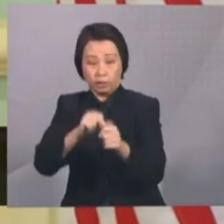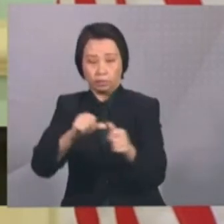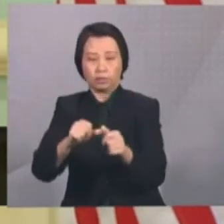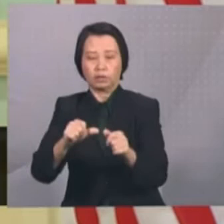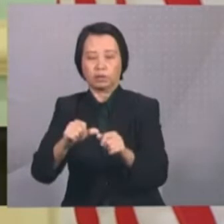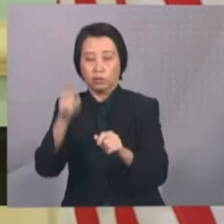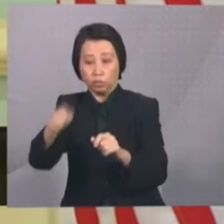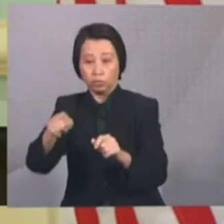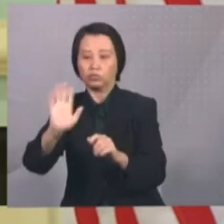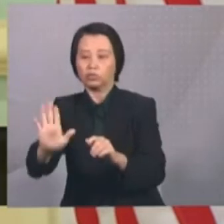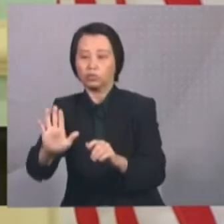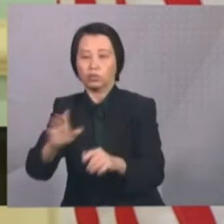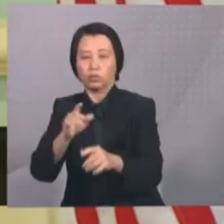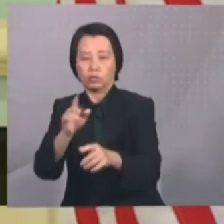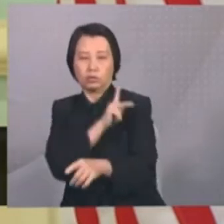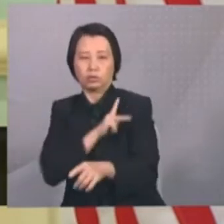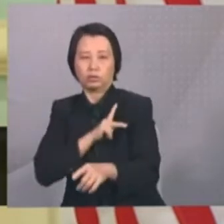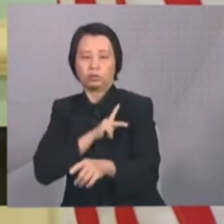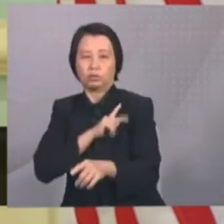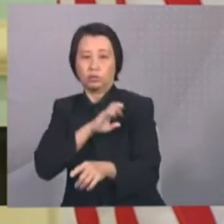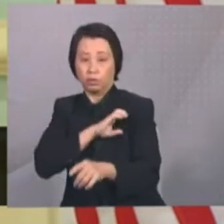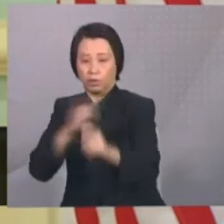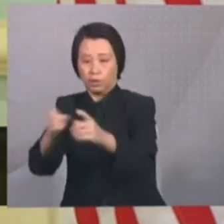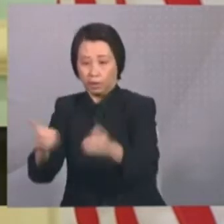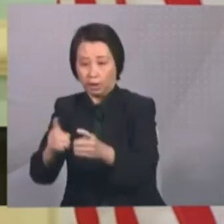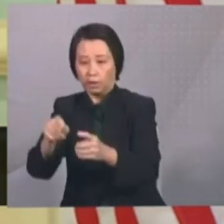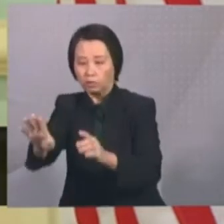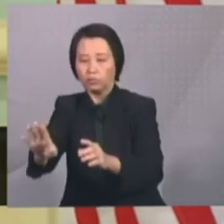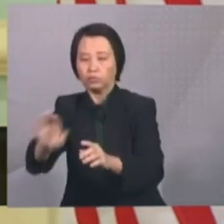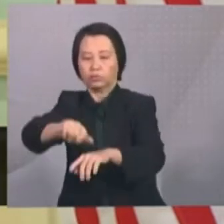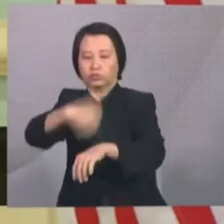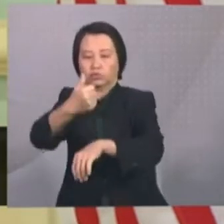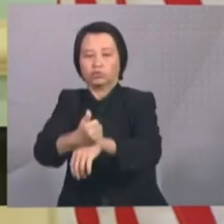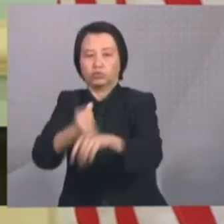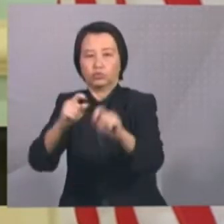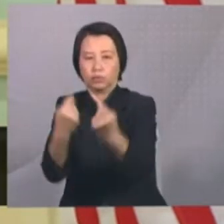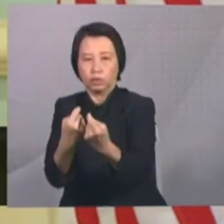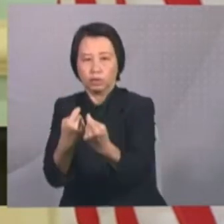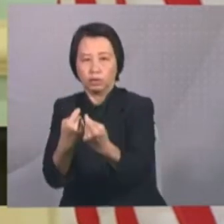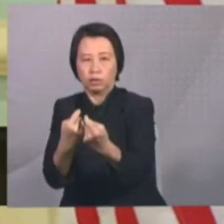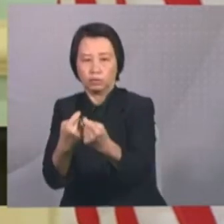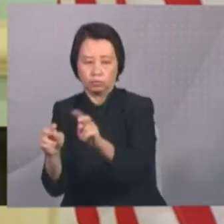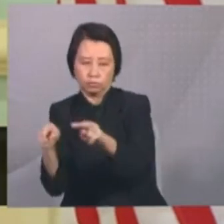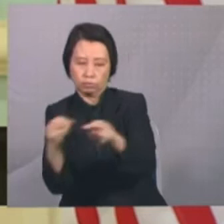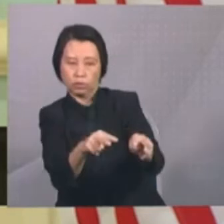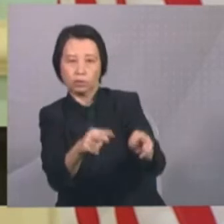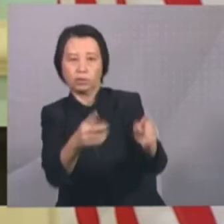menumbuhkan pasukan pematahan bikepi BD diperingkat